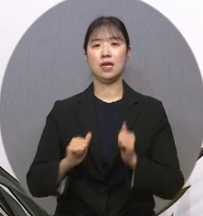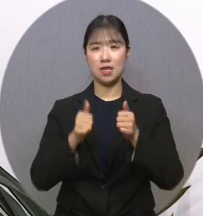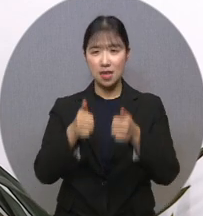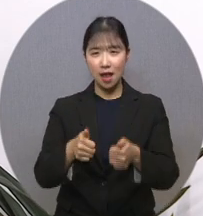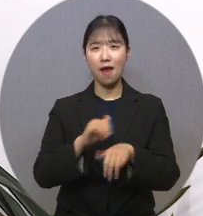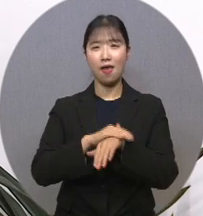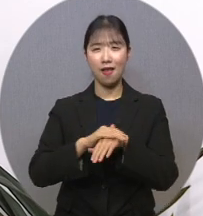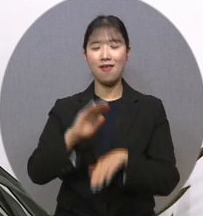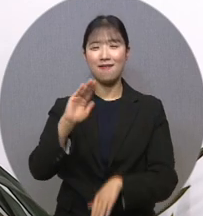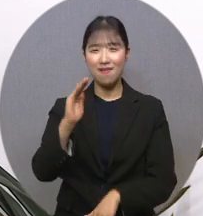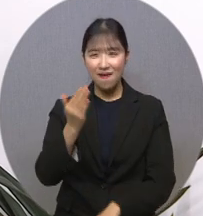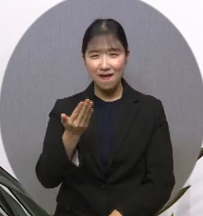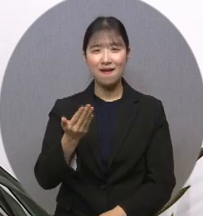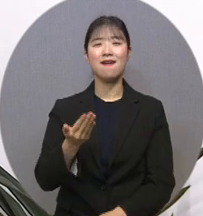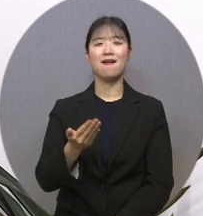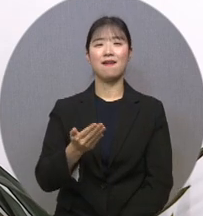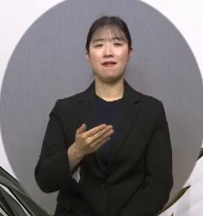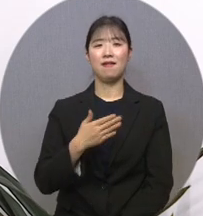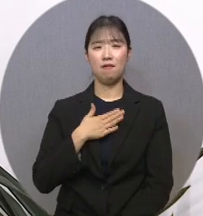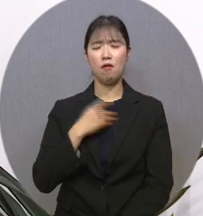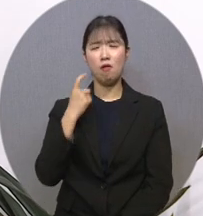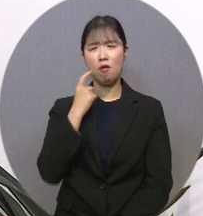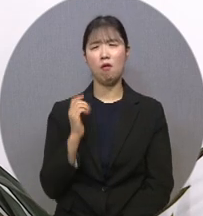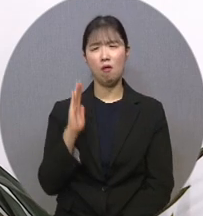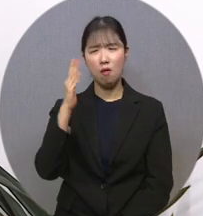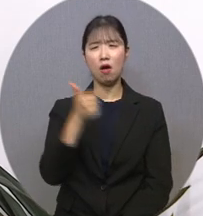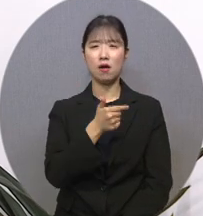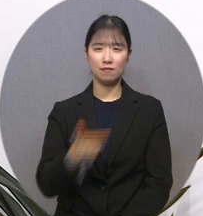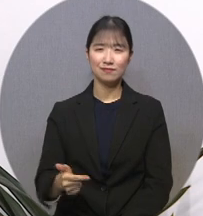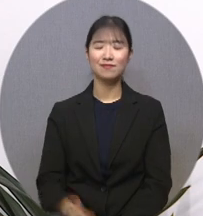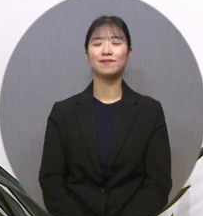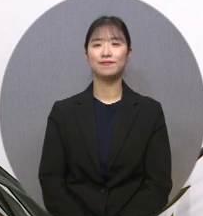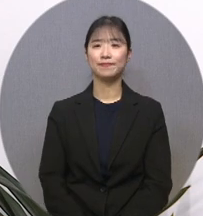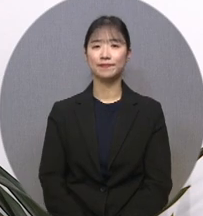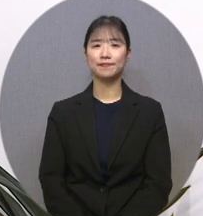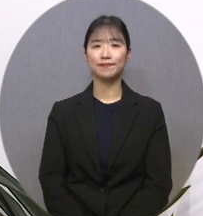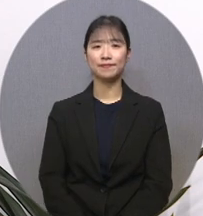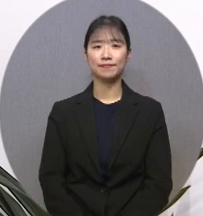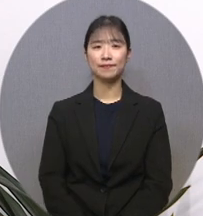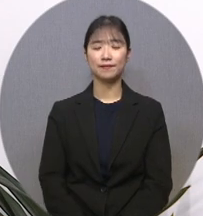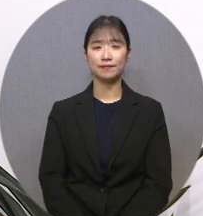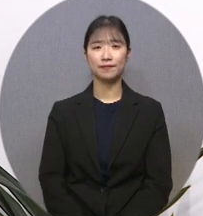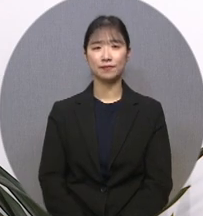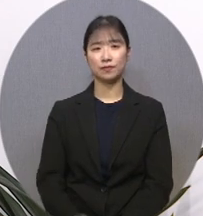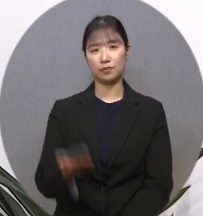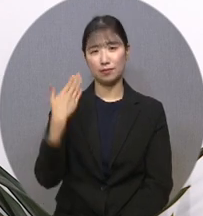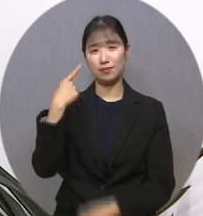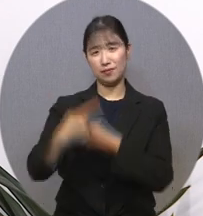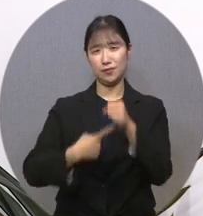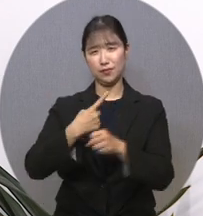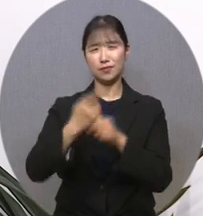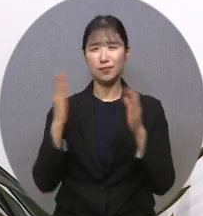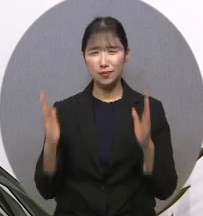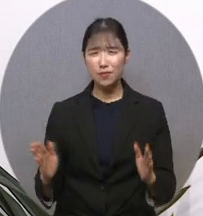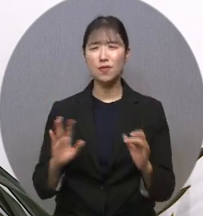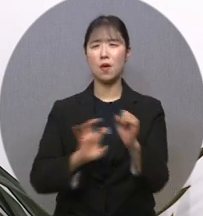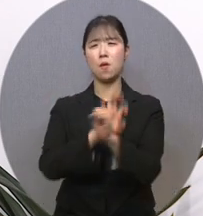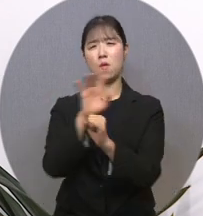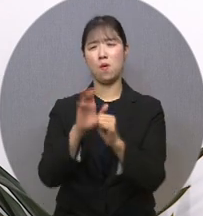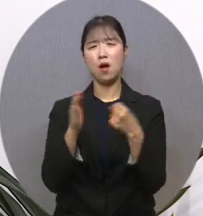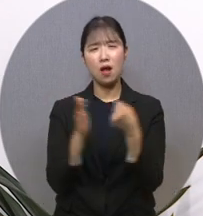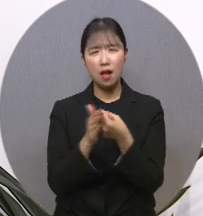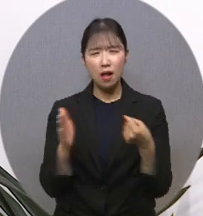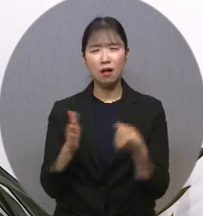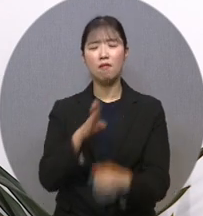인사를 드리게 되어서 개인적으로는 큰 영광입니다. 지난 한 해에도 코로나 때문에